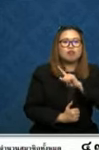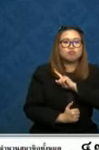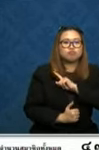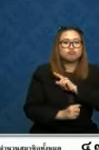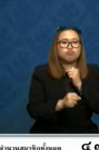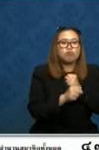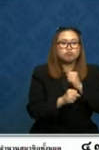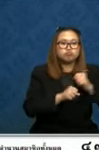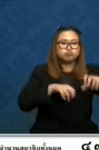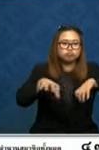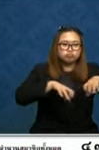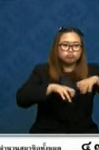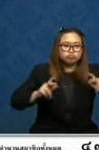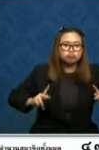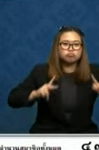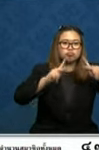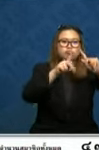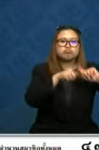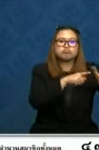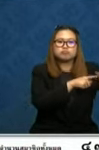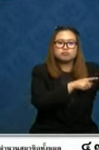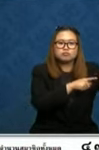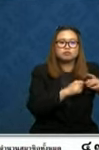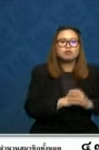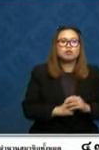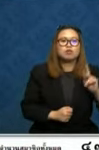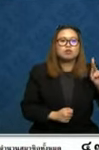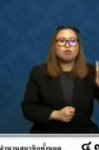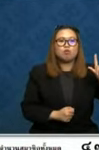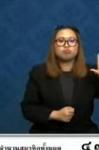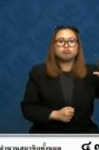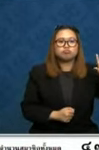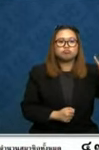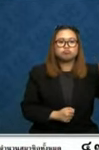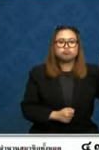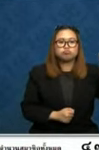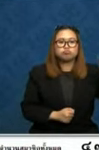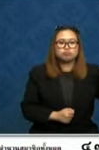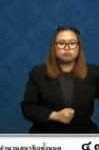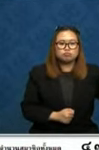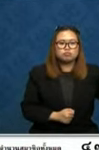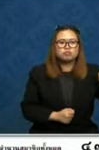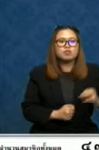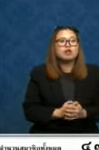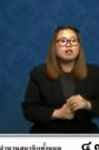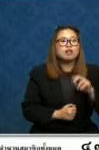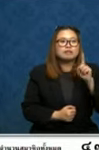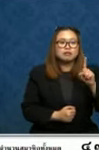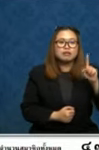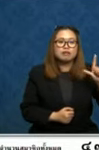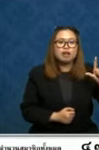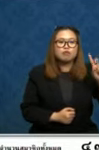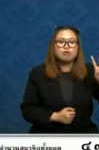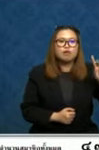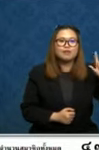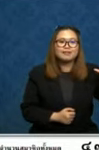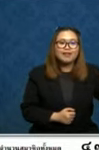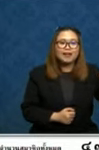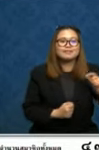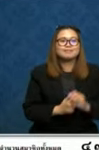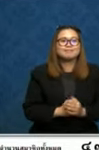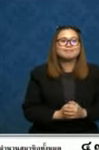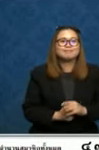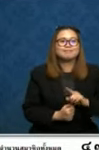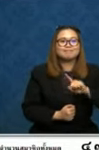มและก็กระทรวงอื่นๆครับไม่ใช่กรมน.แล้วกรมน.ก็ตั้งกันมาล้านบ้าง2ล้านบ้างเล็กๆน้อยๆให้ตัวเองมีภ